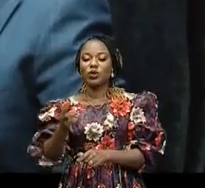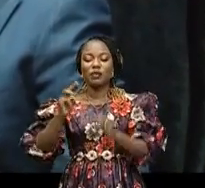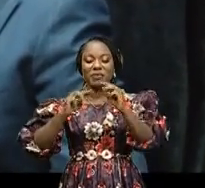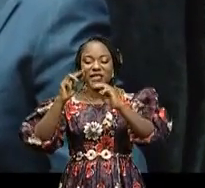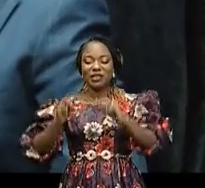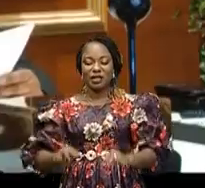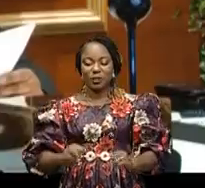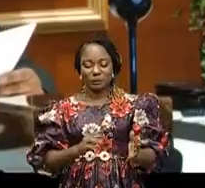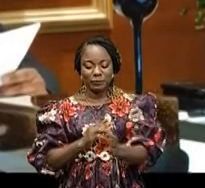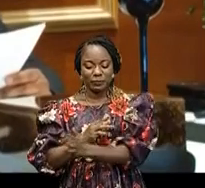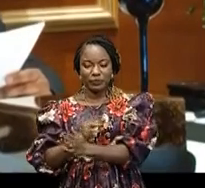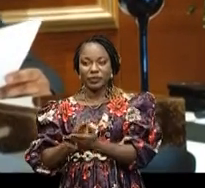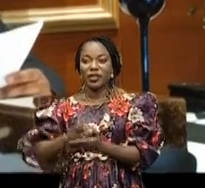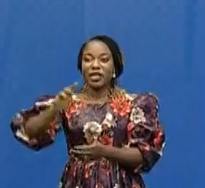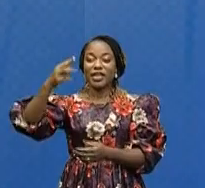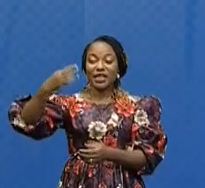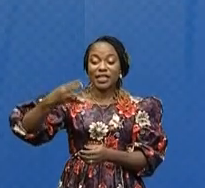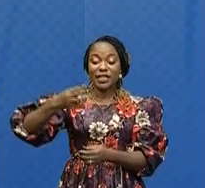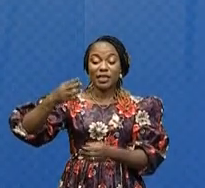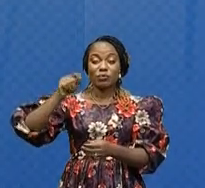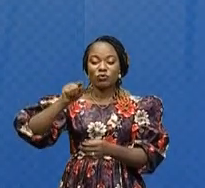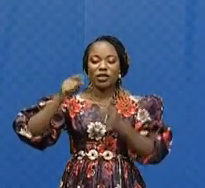ministères. Le quatrième point de la